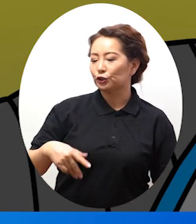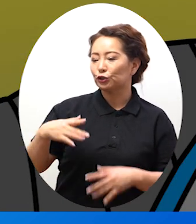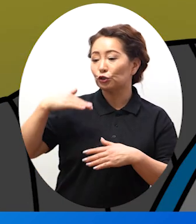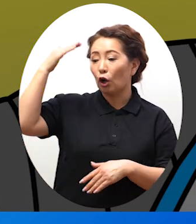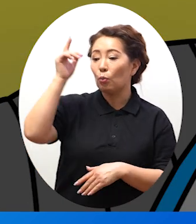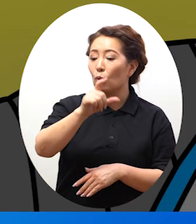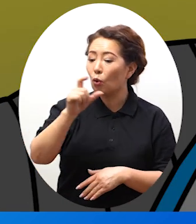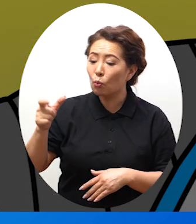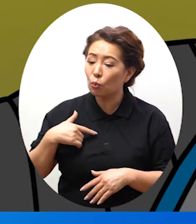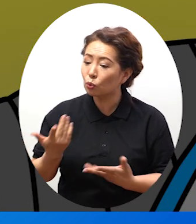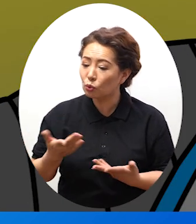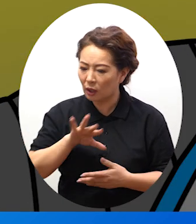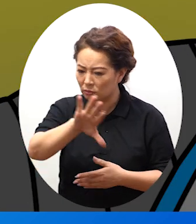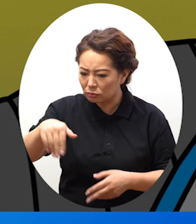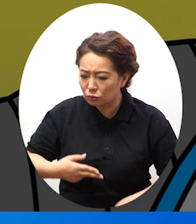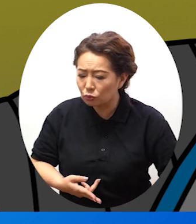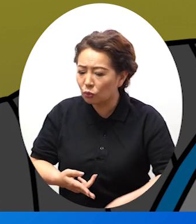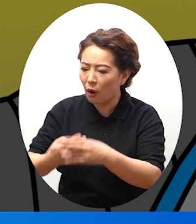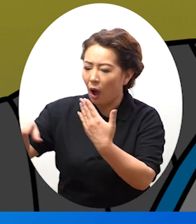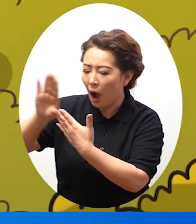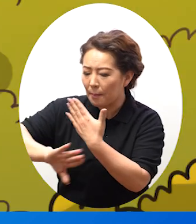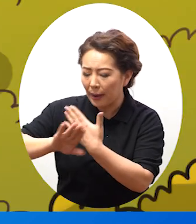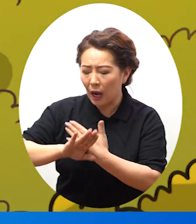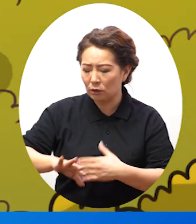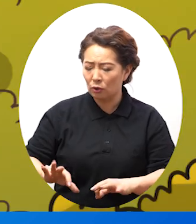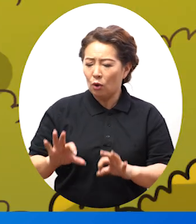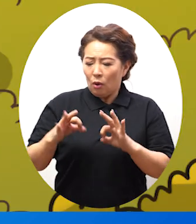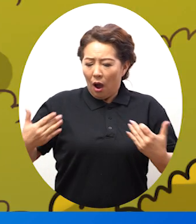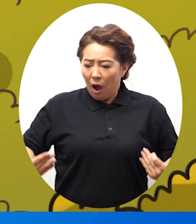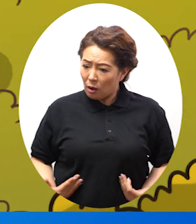аюулгүй орчинд амьдруулж хамгаалах байдаг аахгүй юу?